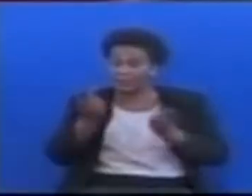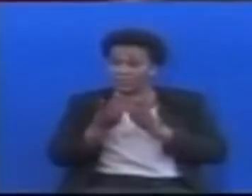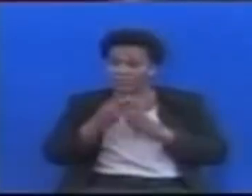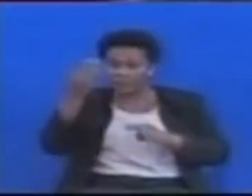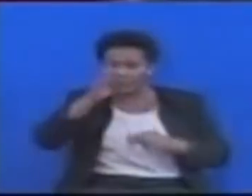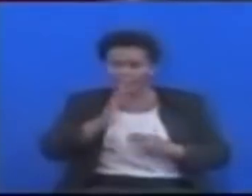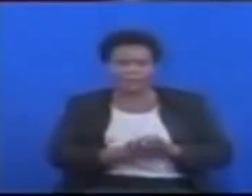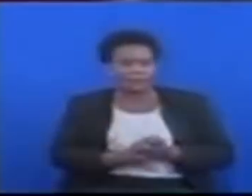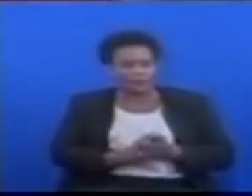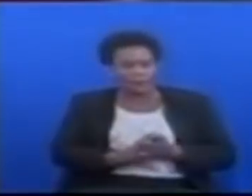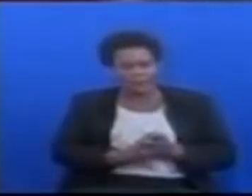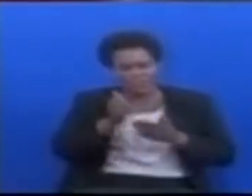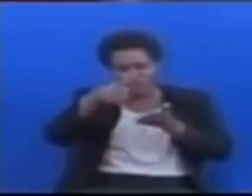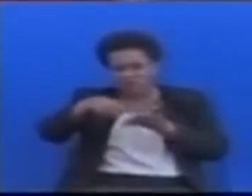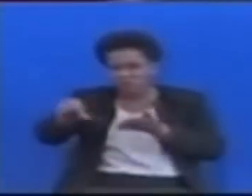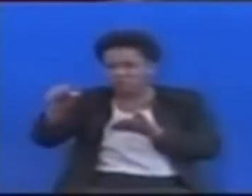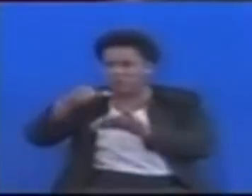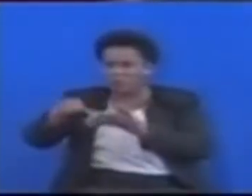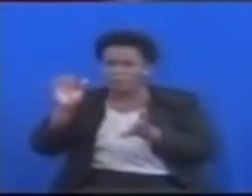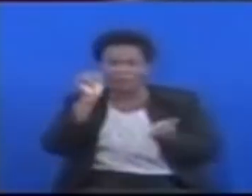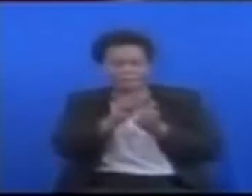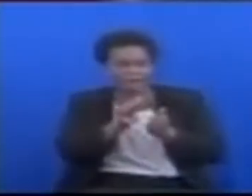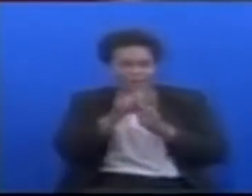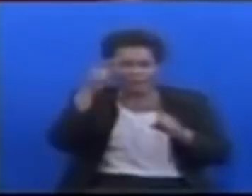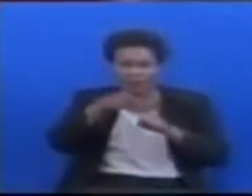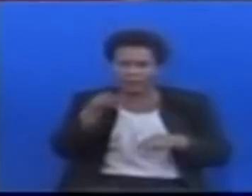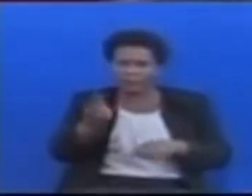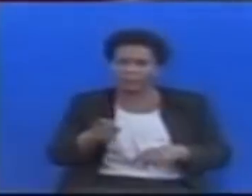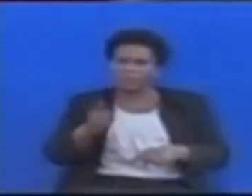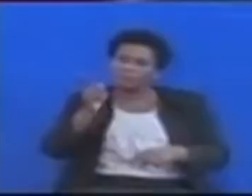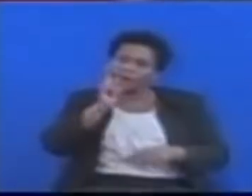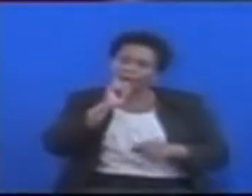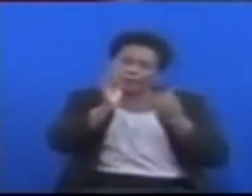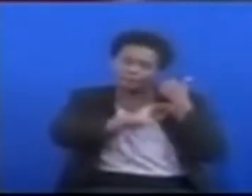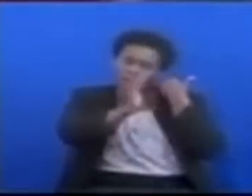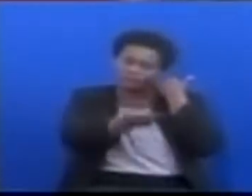tunagaramia ununuzi wa vifaa kwa ajili ya kujifungulia kina mama. Na